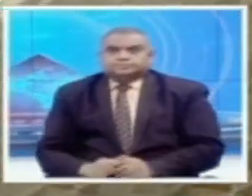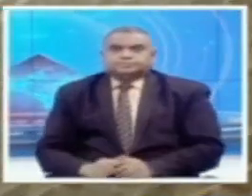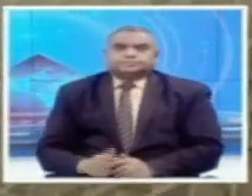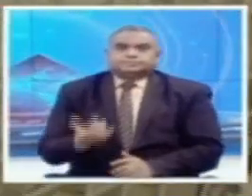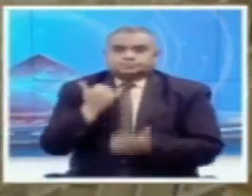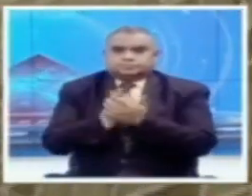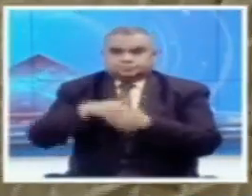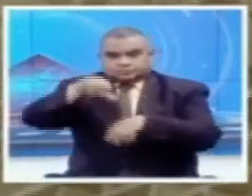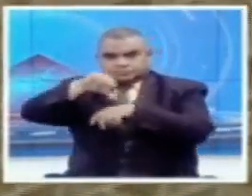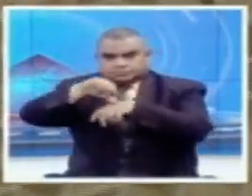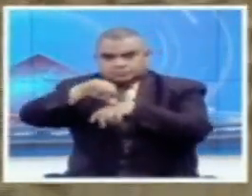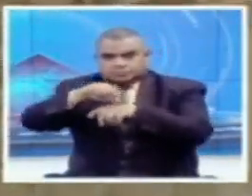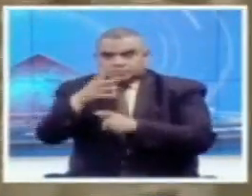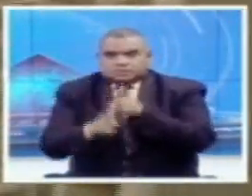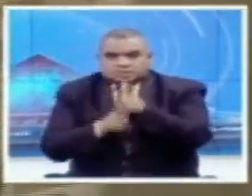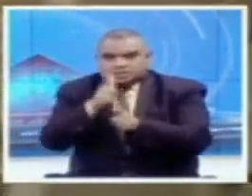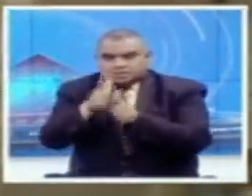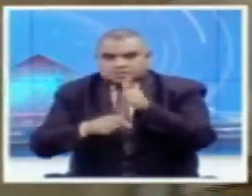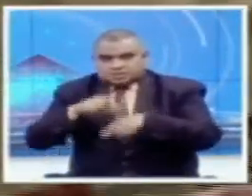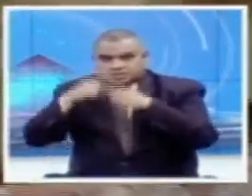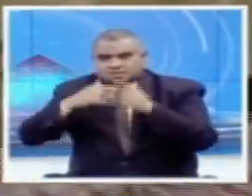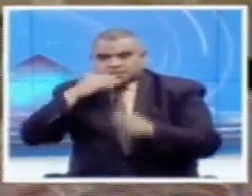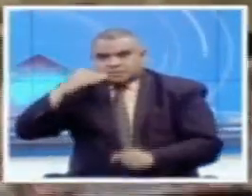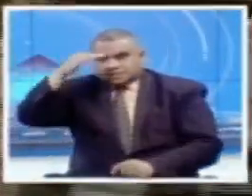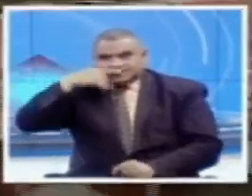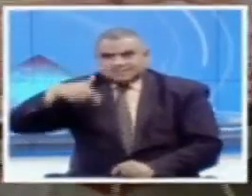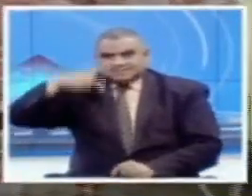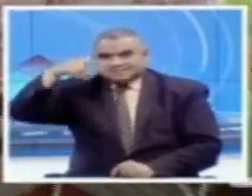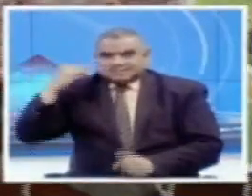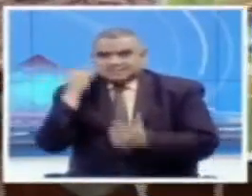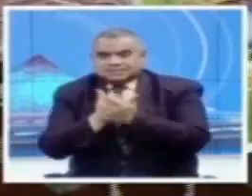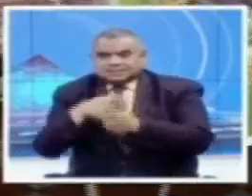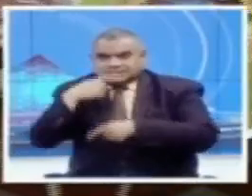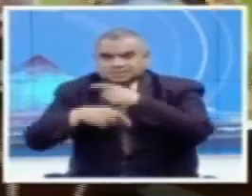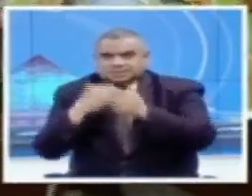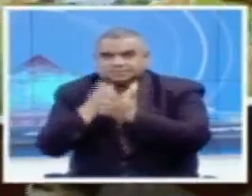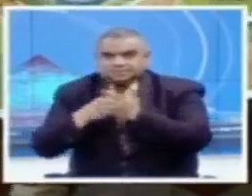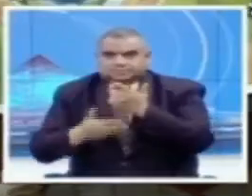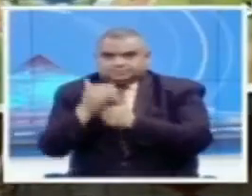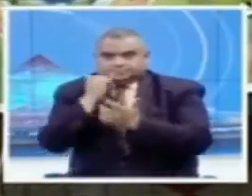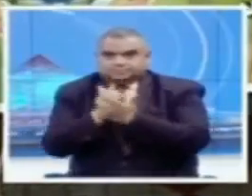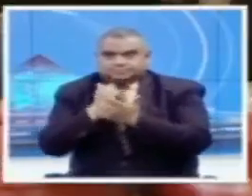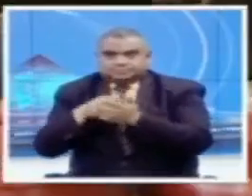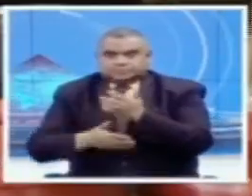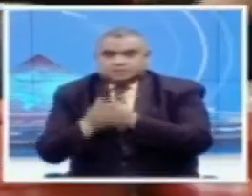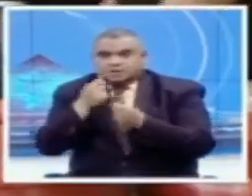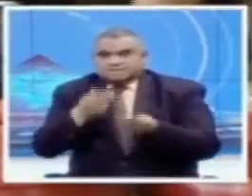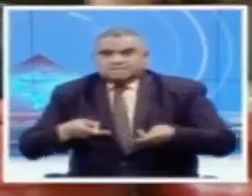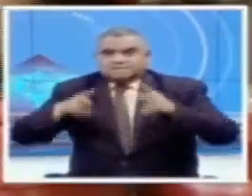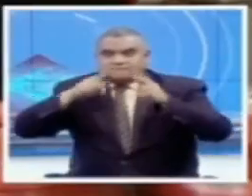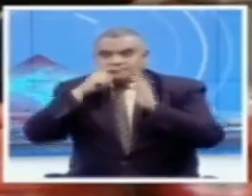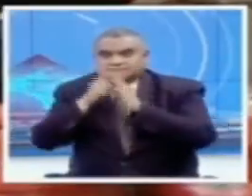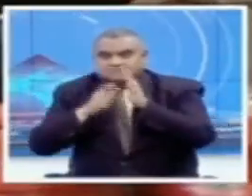بمقر الهيئة الوطنية للإعلام ولليوم السادس على التوالي يواصل معرض معا ضد الغلاء عرض